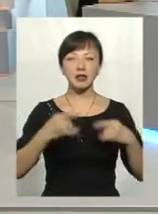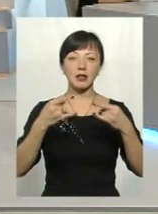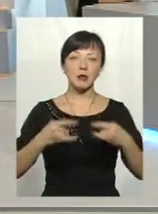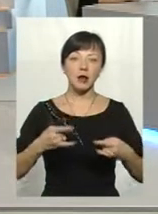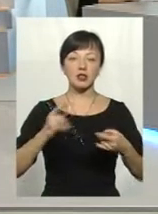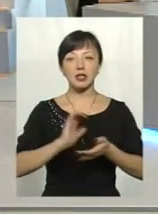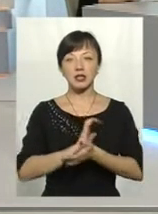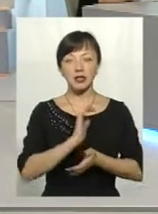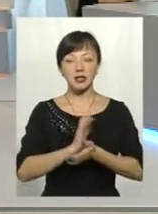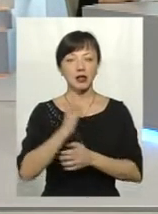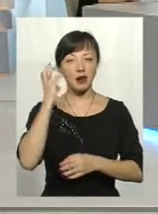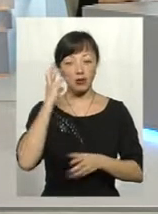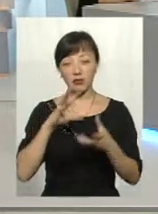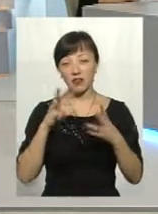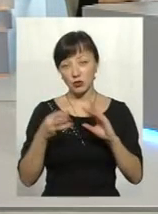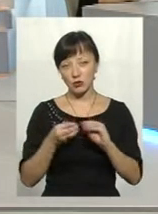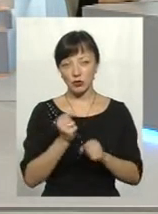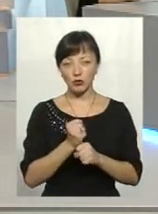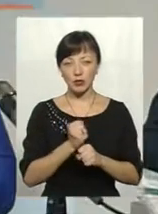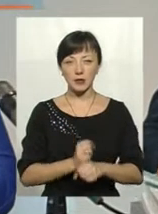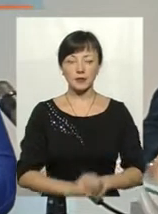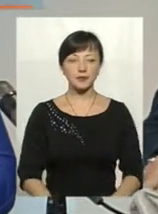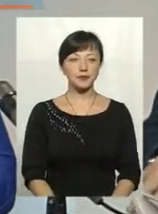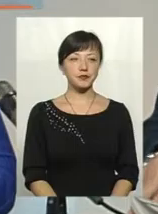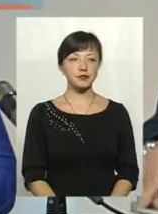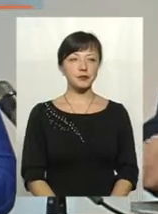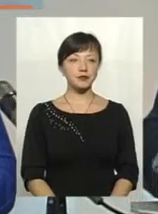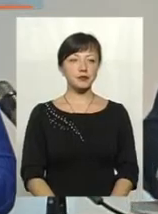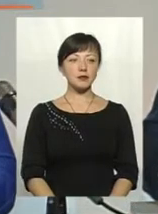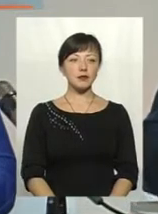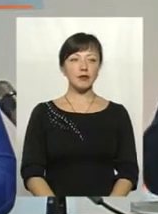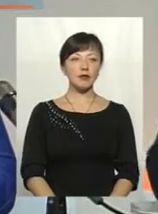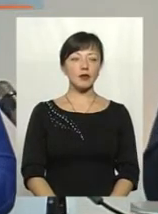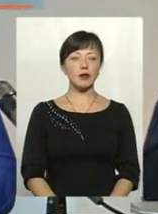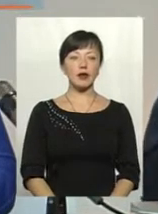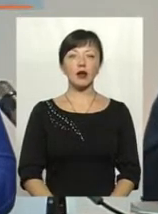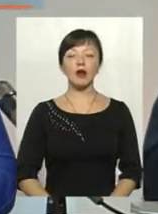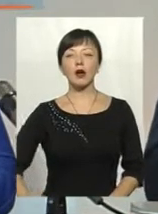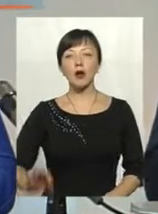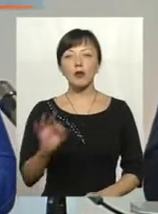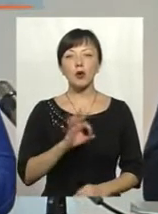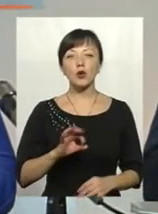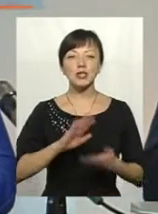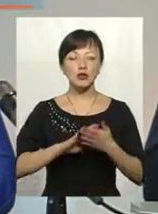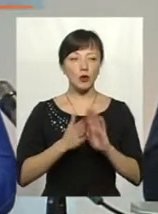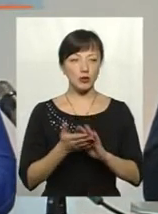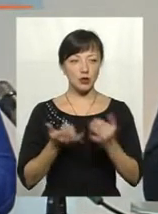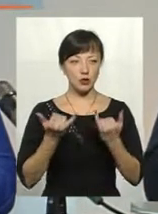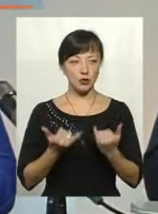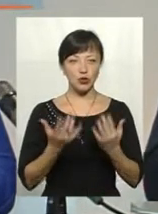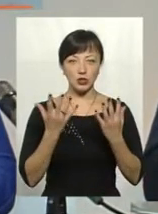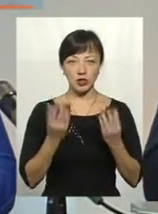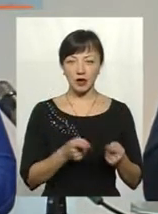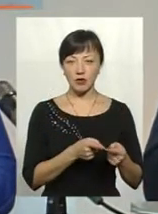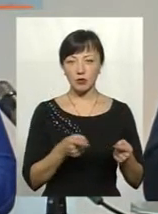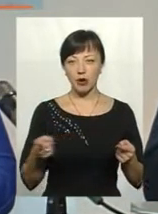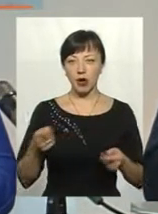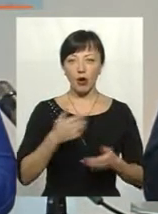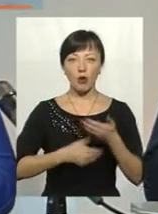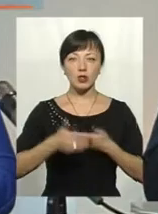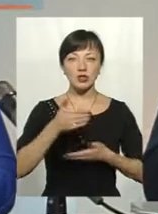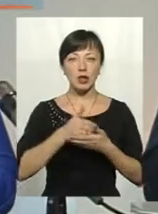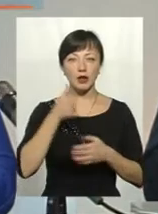зробити відповідні висновки. Що стосується ситуації на сьогоднішній день. Впродовж останніх